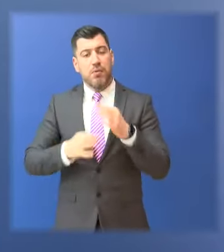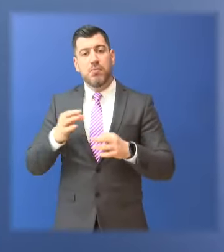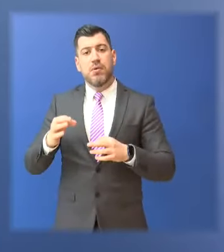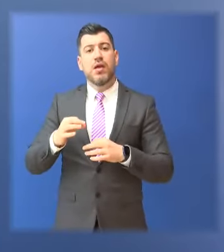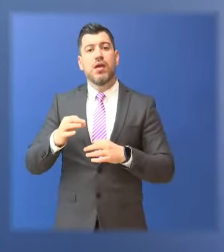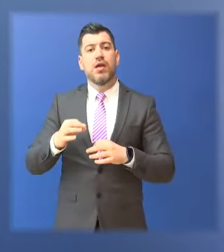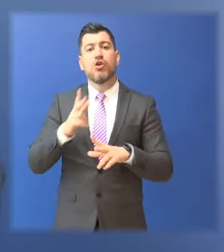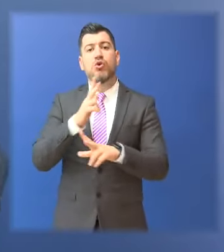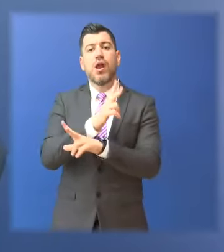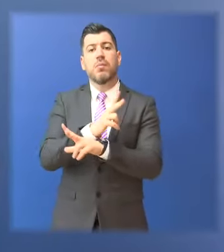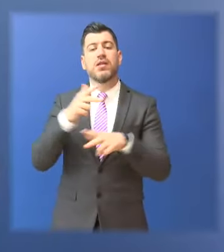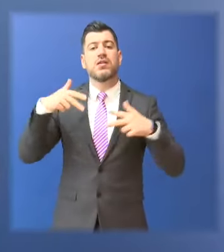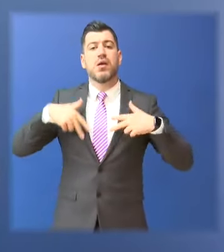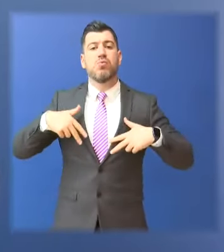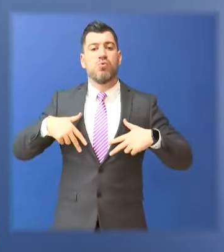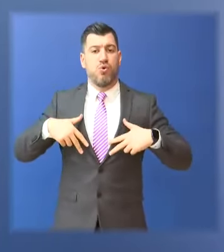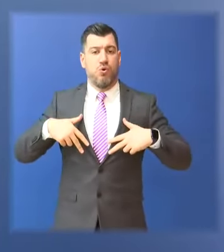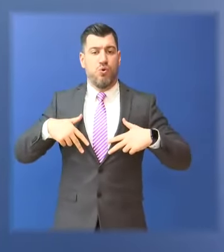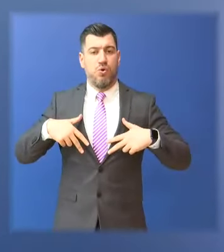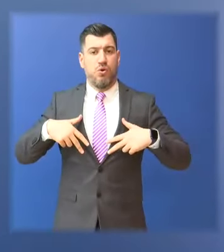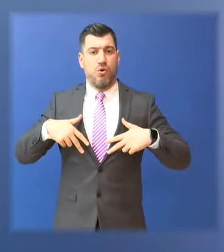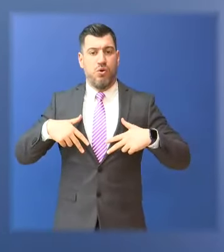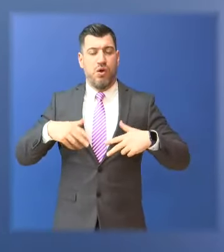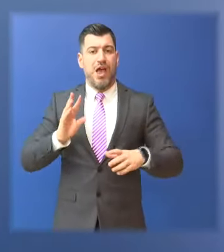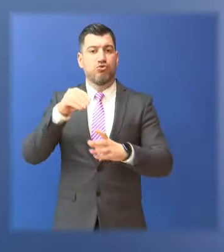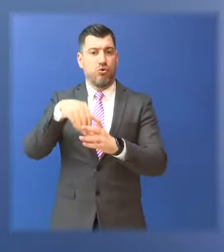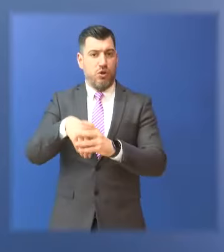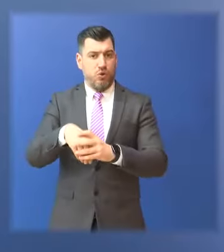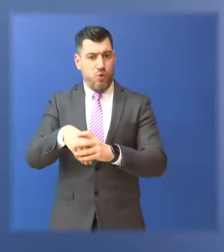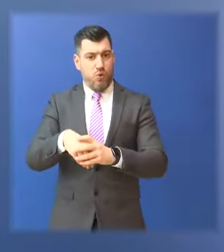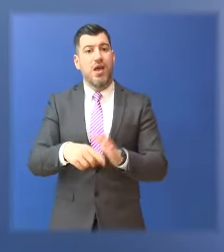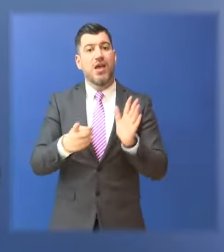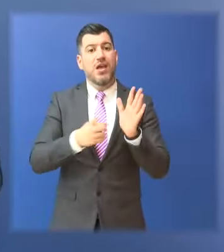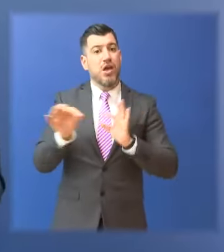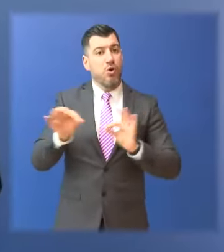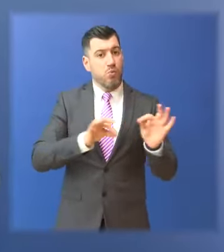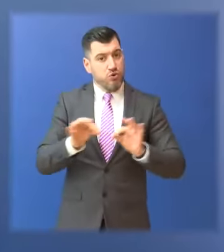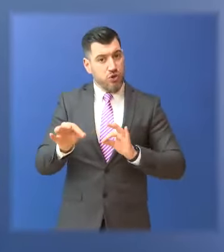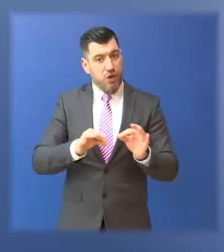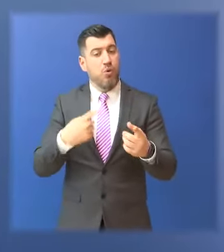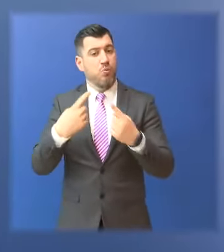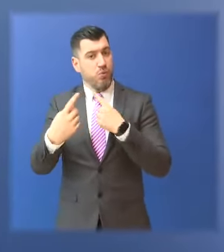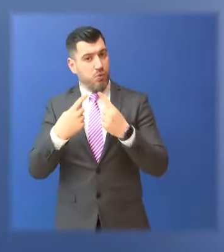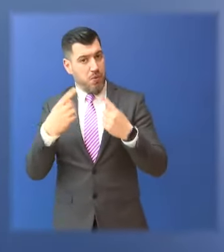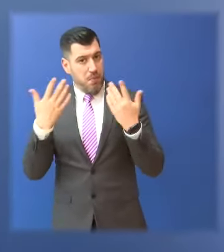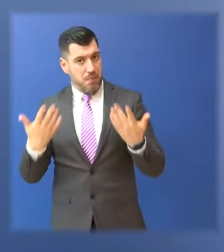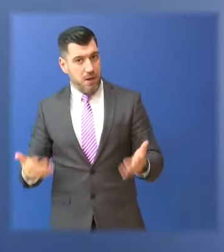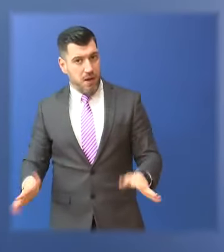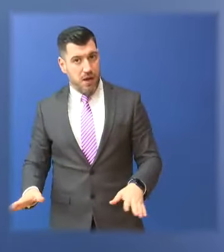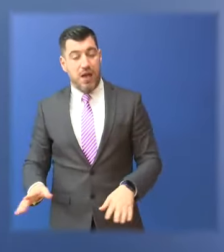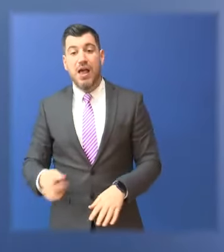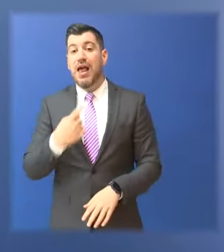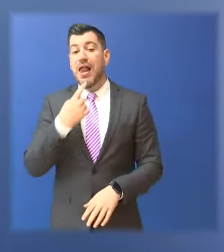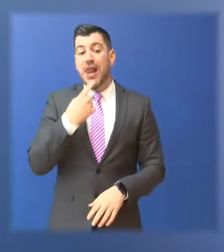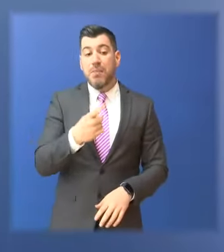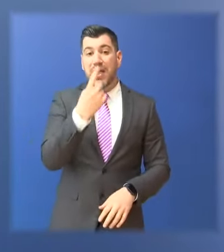Αθλητισμού, του κ. Γιάννη Βρούτση, για το νομοσχέδιο το οποίο τέθησε δημόσια διαβούλευση. Θα μιλάμε για μια λέσχη